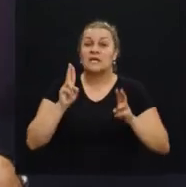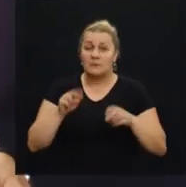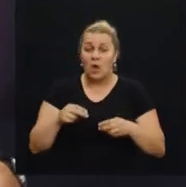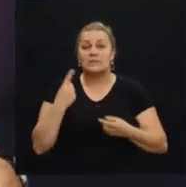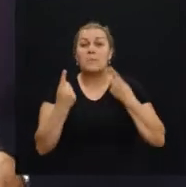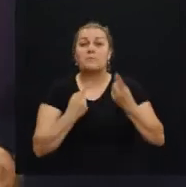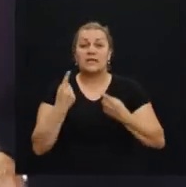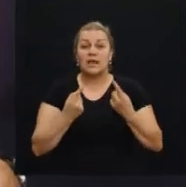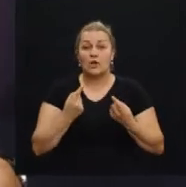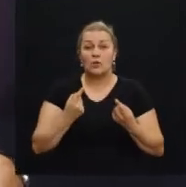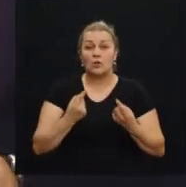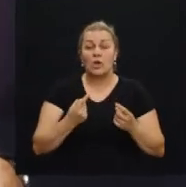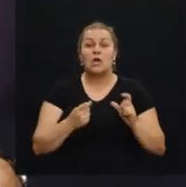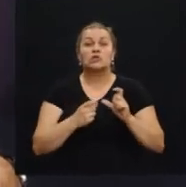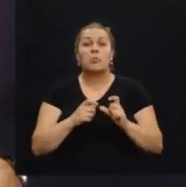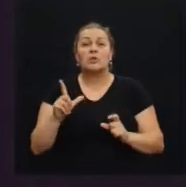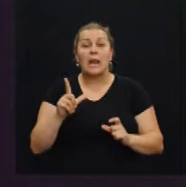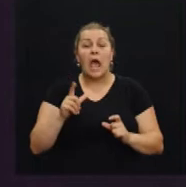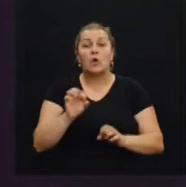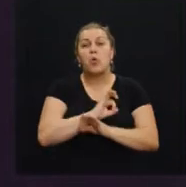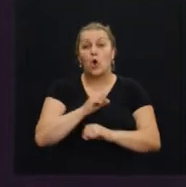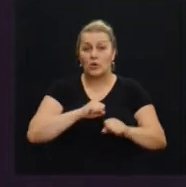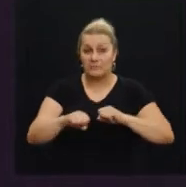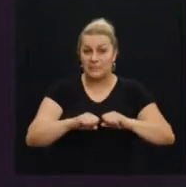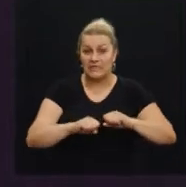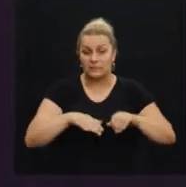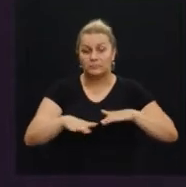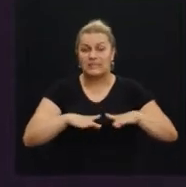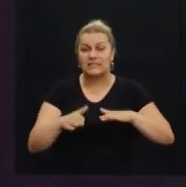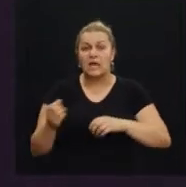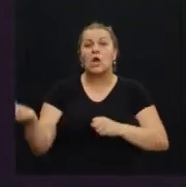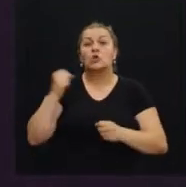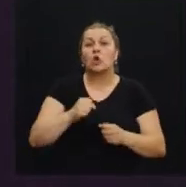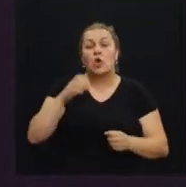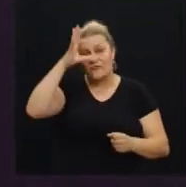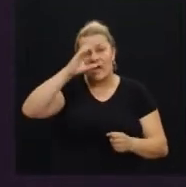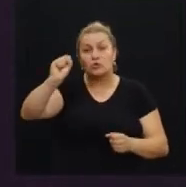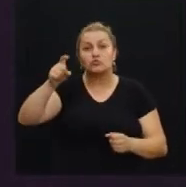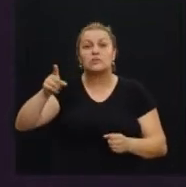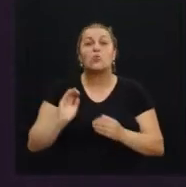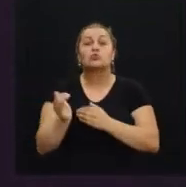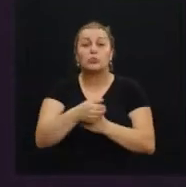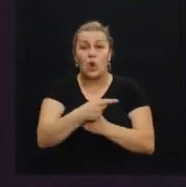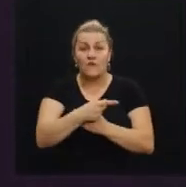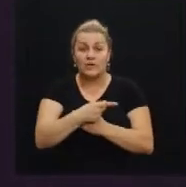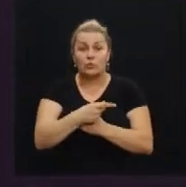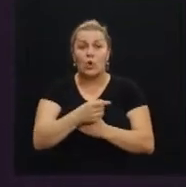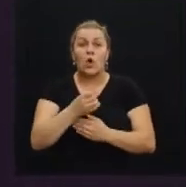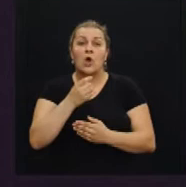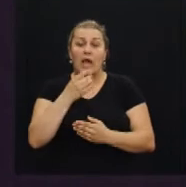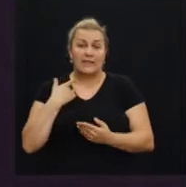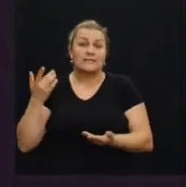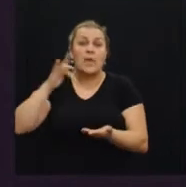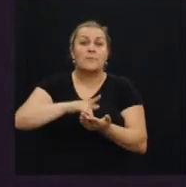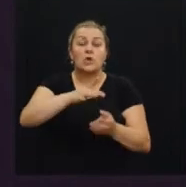imao sam priliku, Slobodan Lang, pokojni ministar, je doveo Francuze u Dubrovnik kad smo bili u Dubrovačkom, kad sam ja